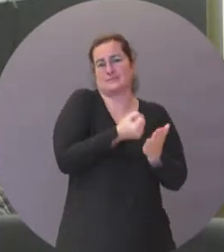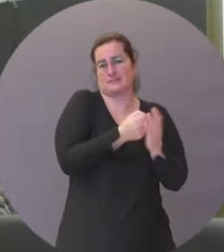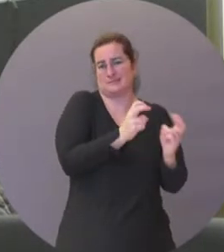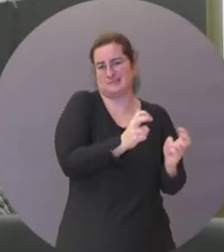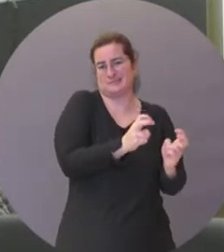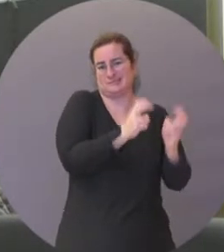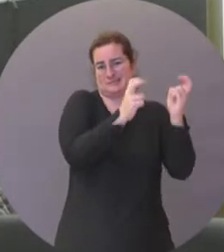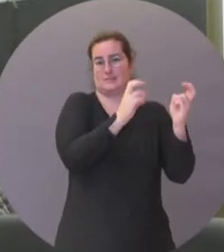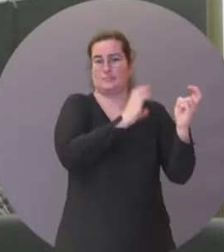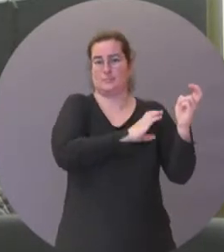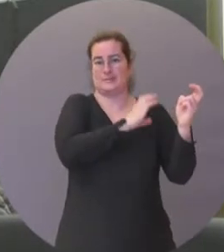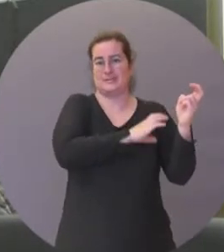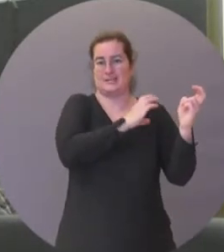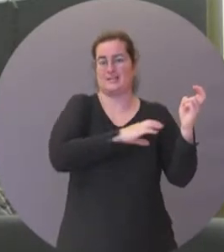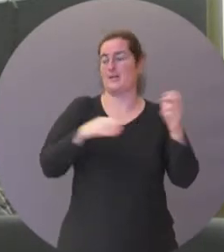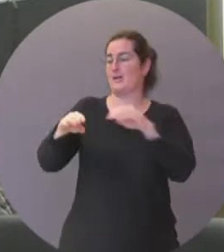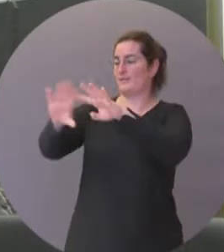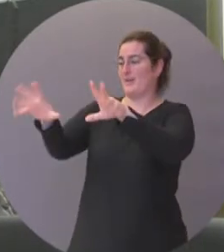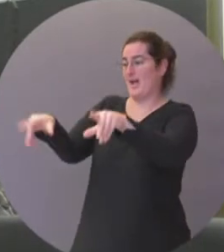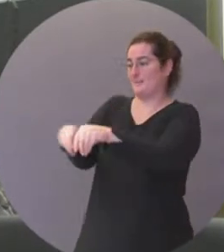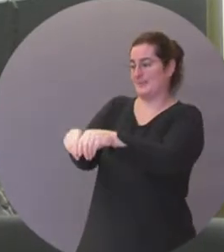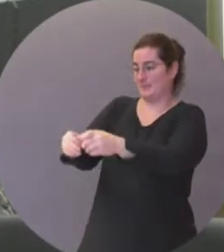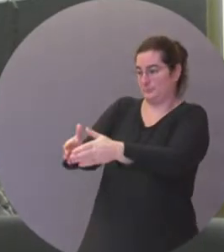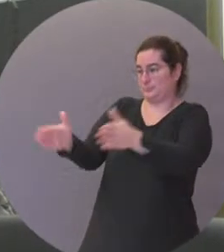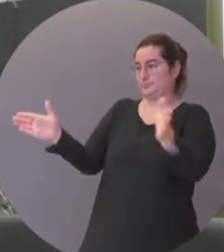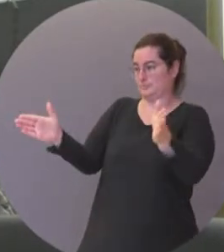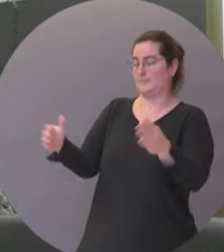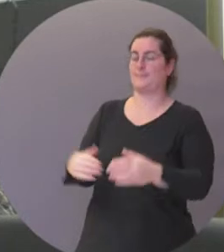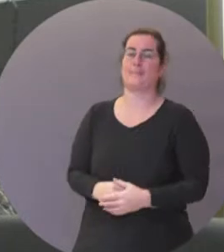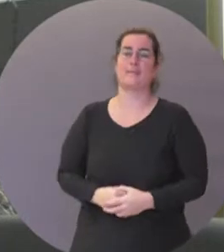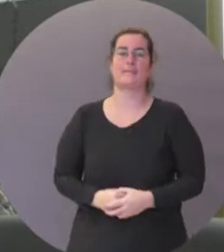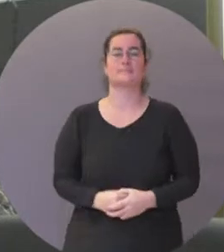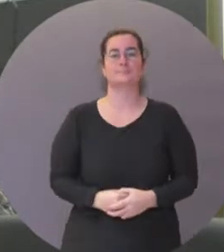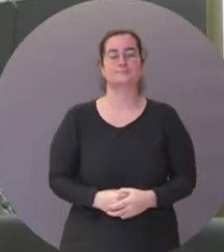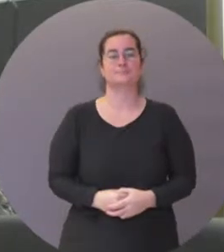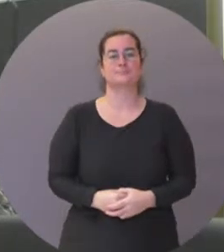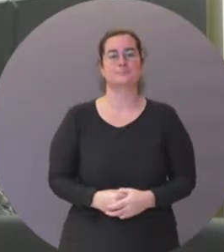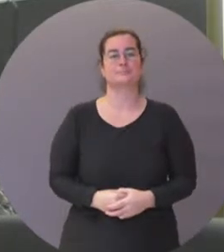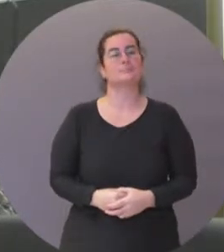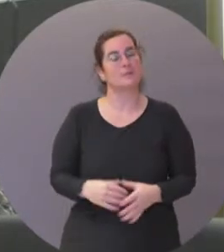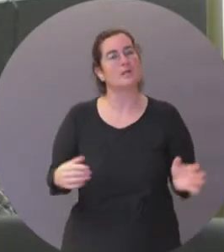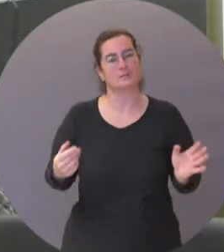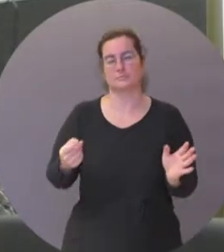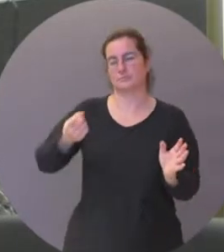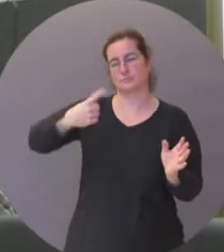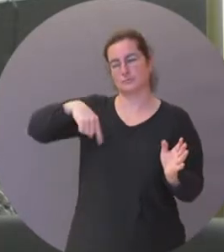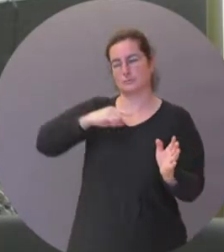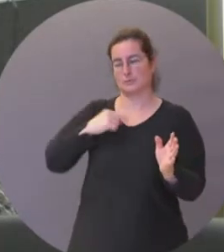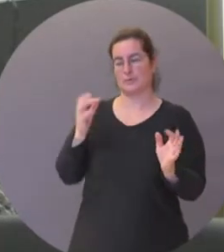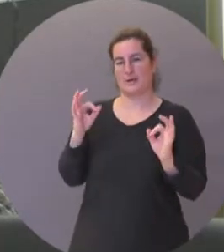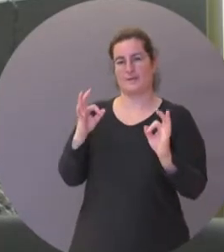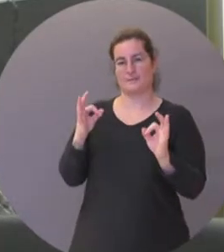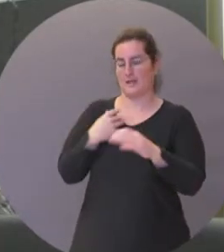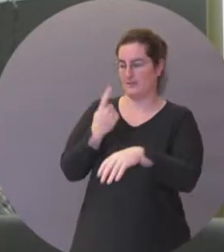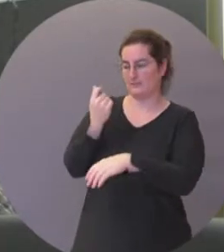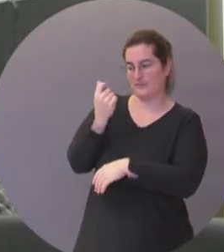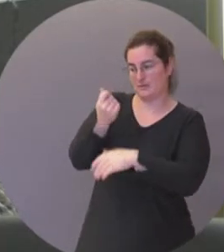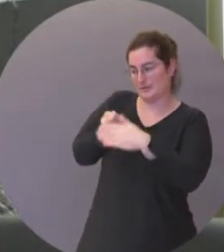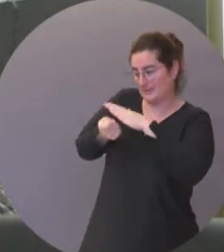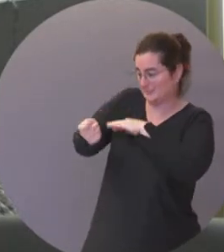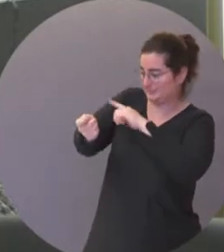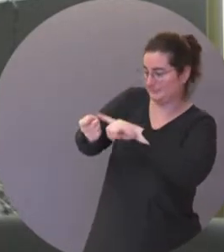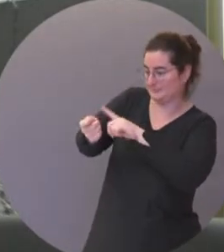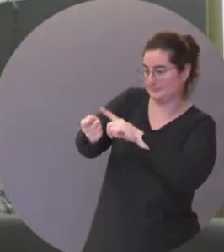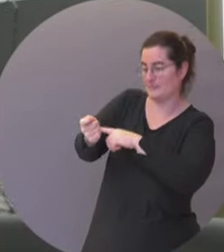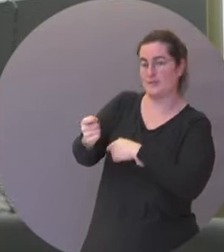un spectre plus large de ménage mais je souhaitais rappeler que nous faisons un véritable outil financier au service du parcours